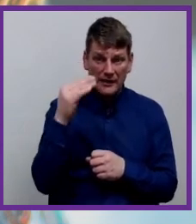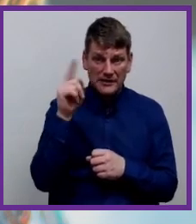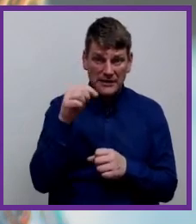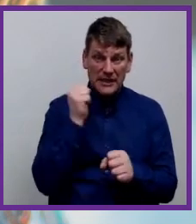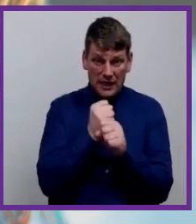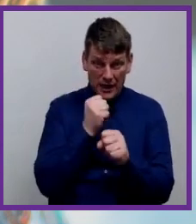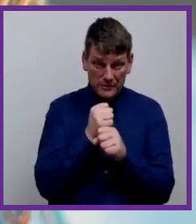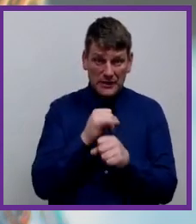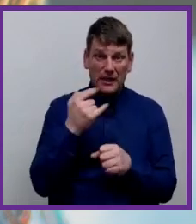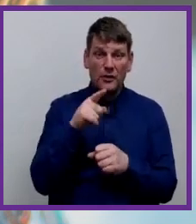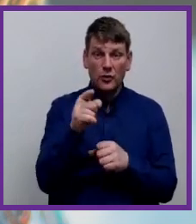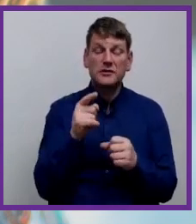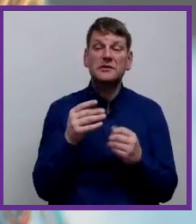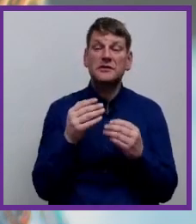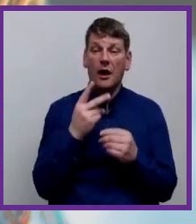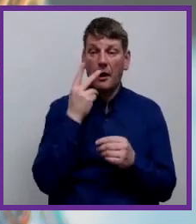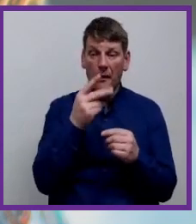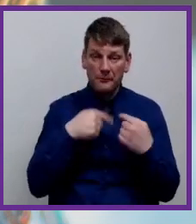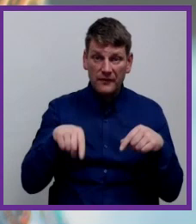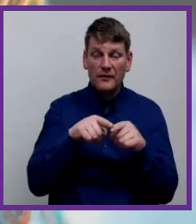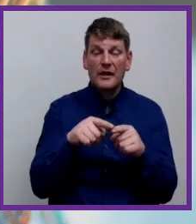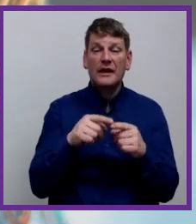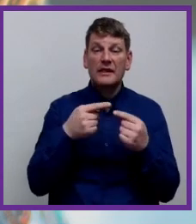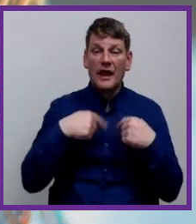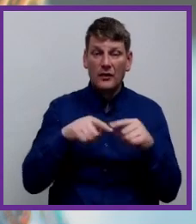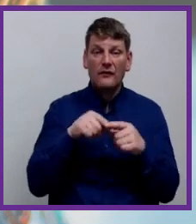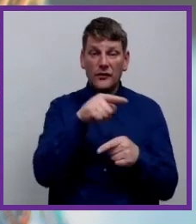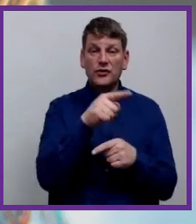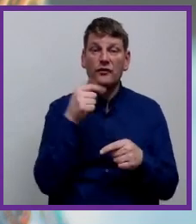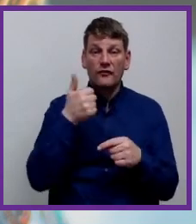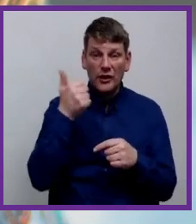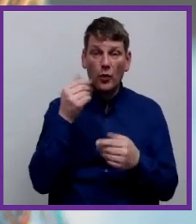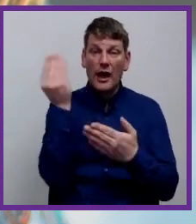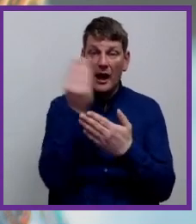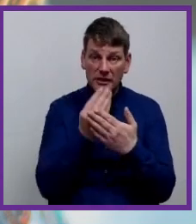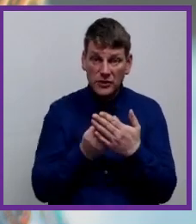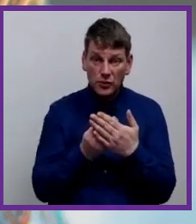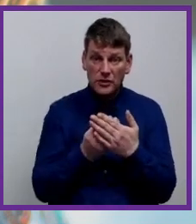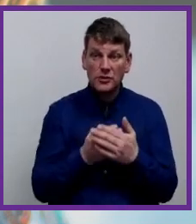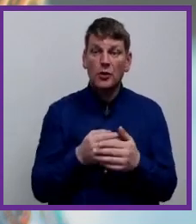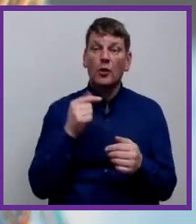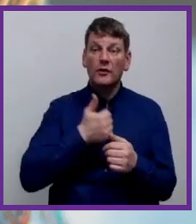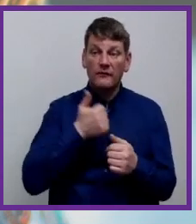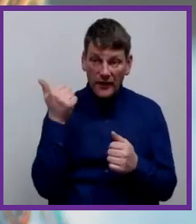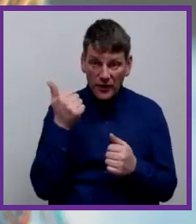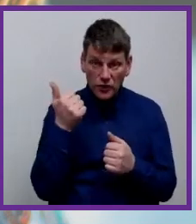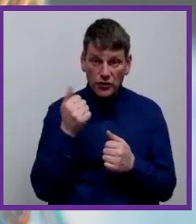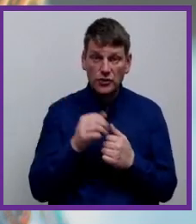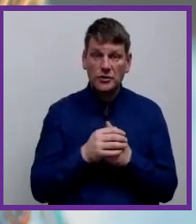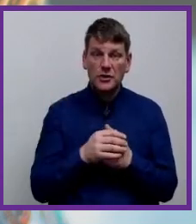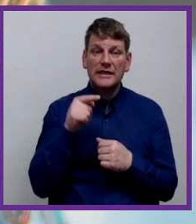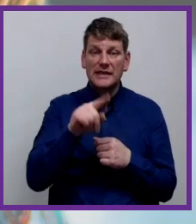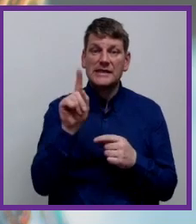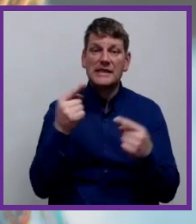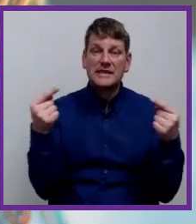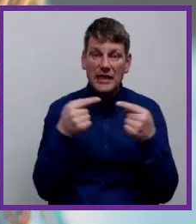ar teritoriju, tur ir rakstīts, ka viņš viņu gleznos, un tas ir